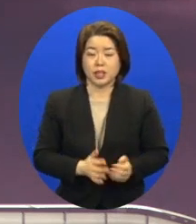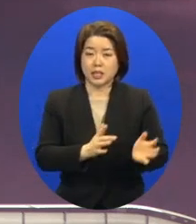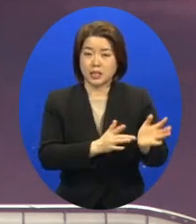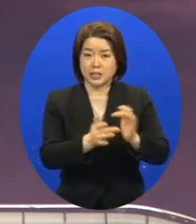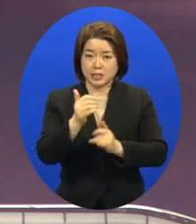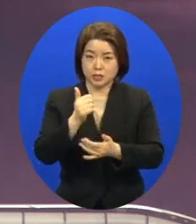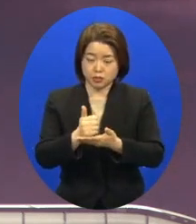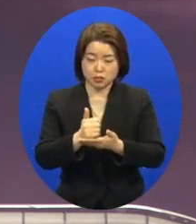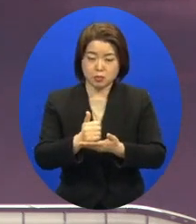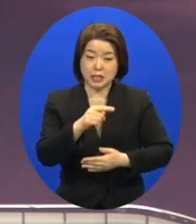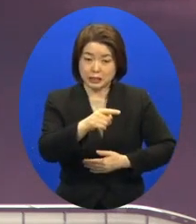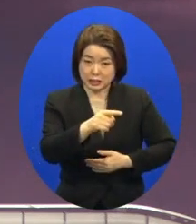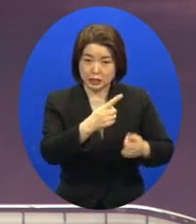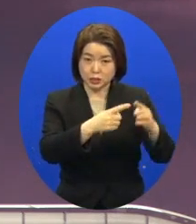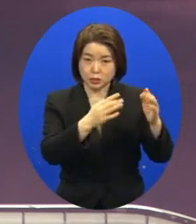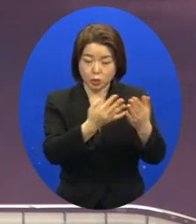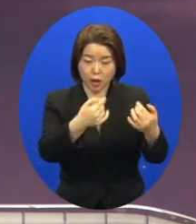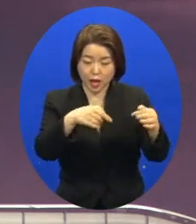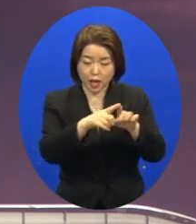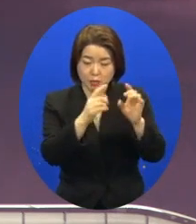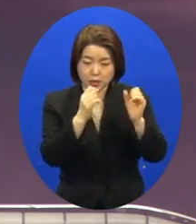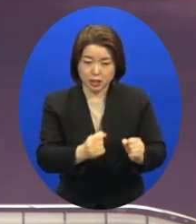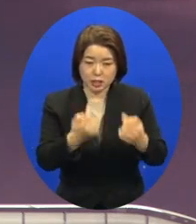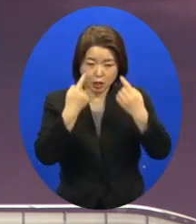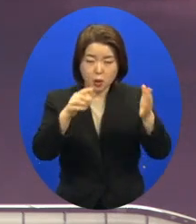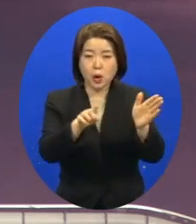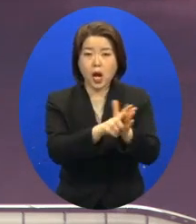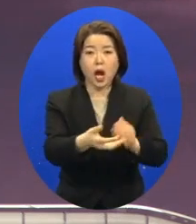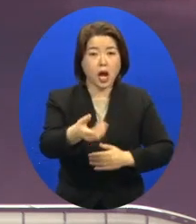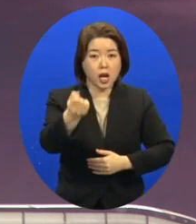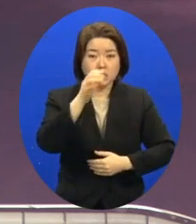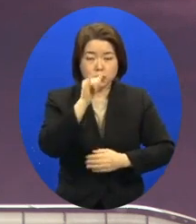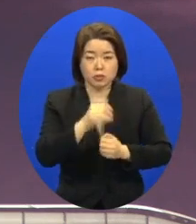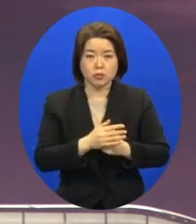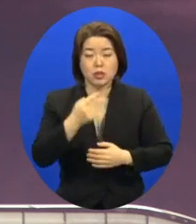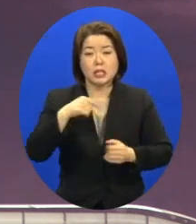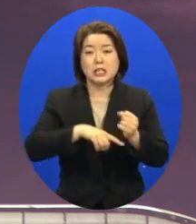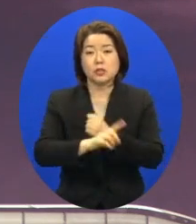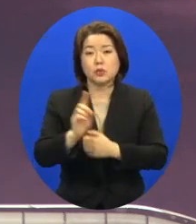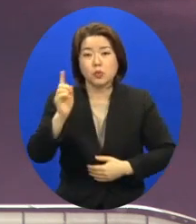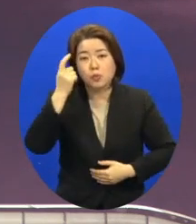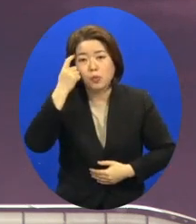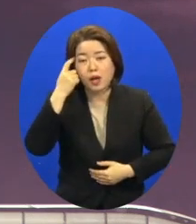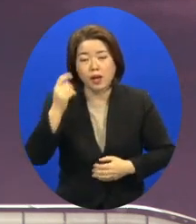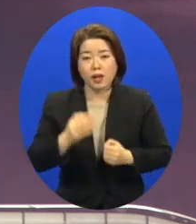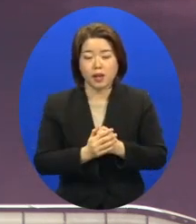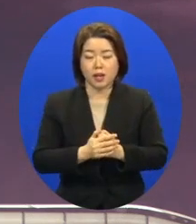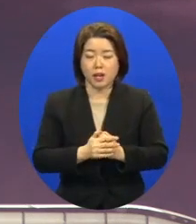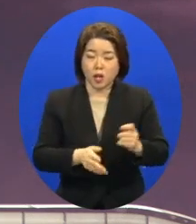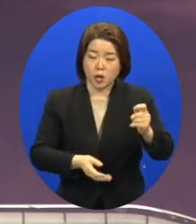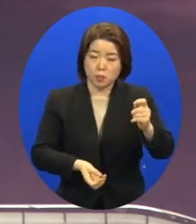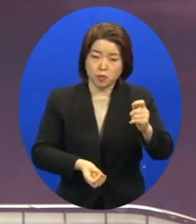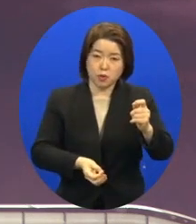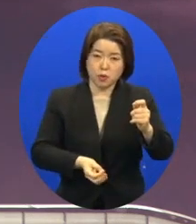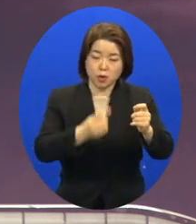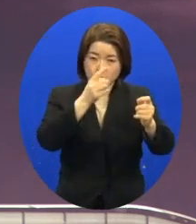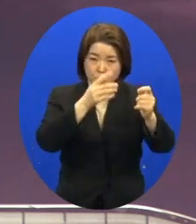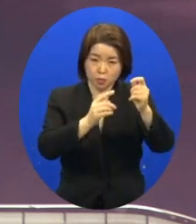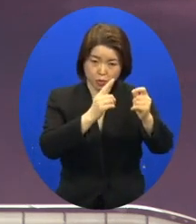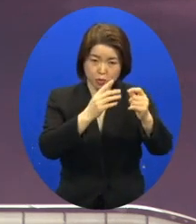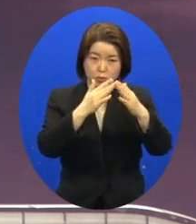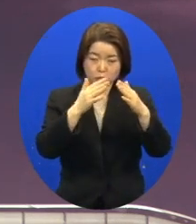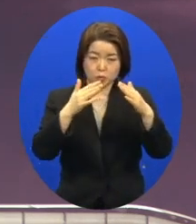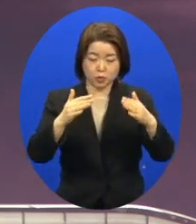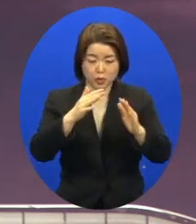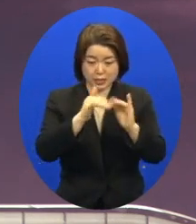고린도 교회와 함께 계신다는 확신을 가지고 있었는데 이유는 고린도 교인들이 예수님을 주님이라고 고백하는